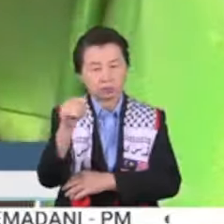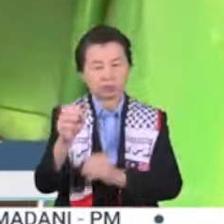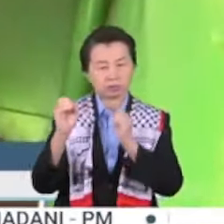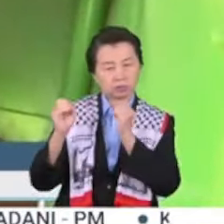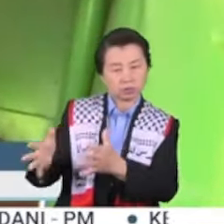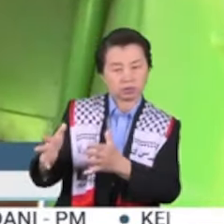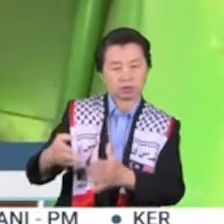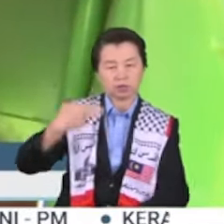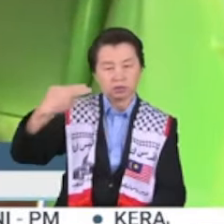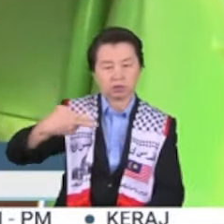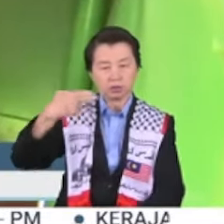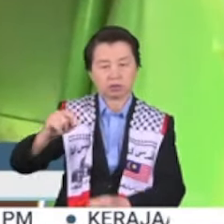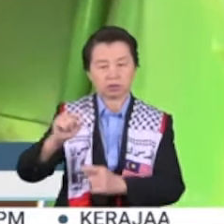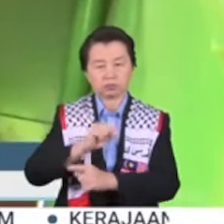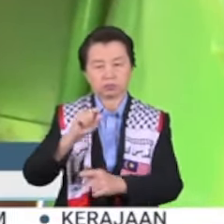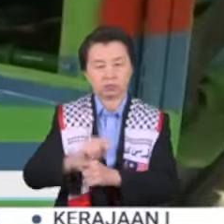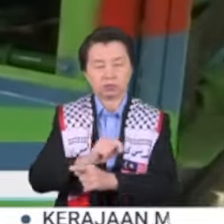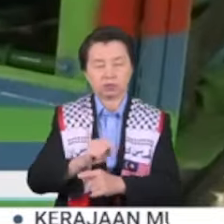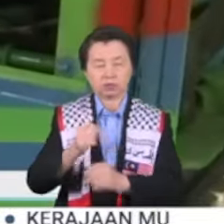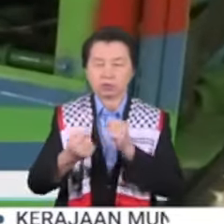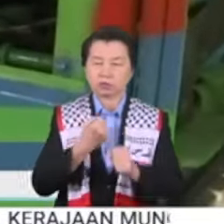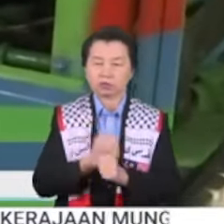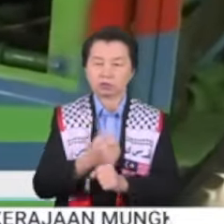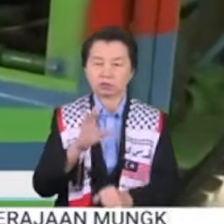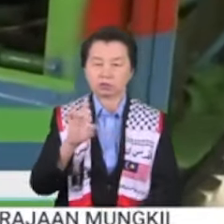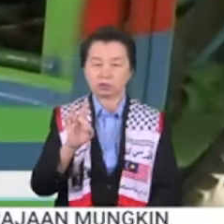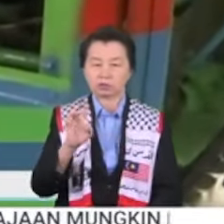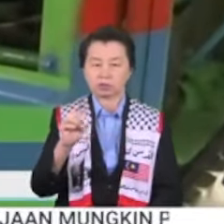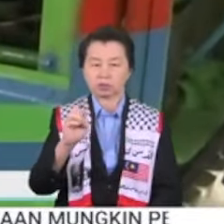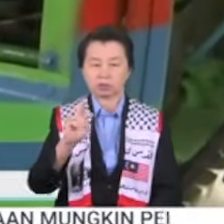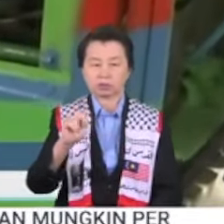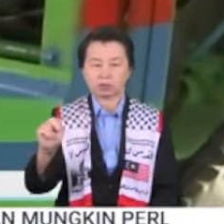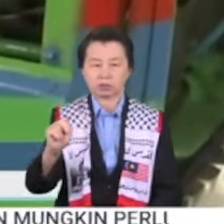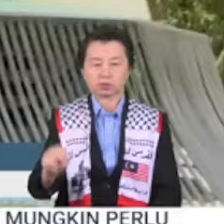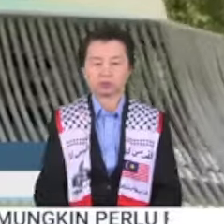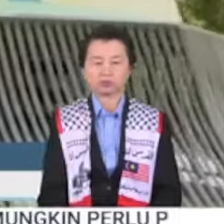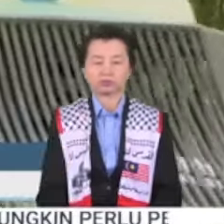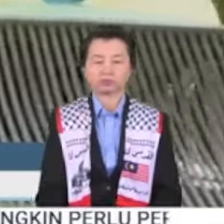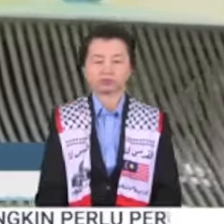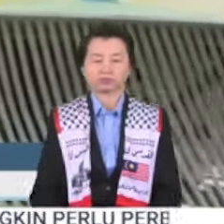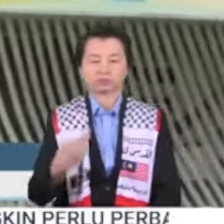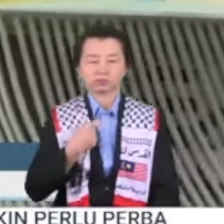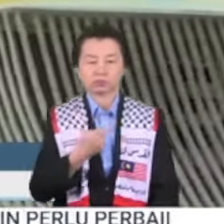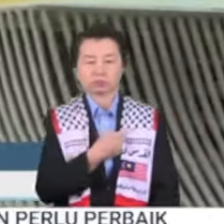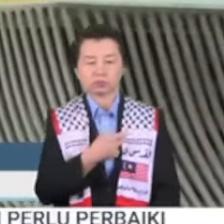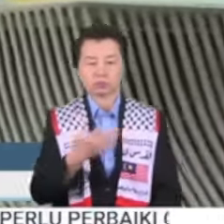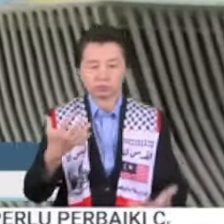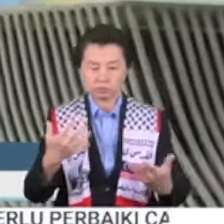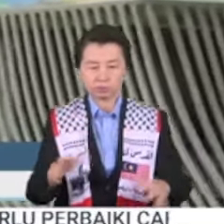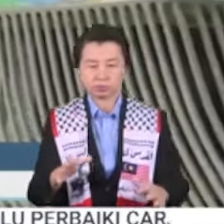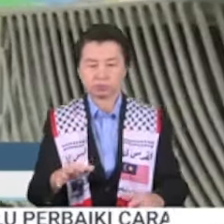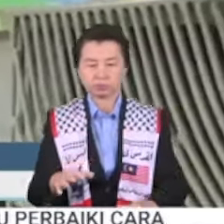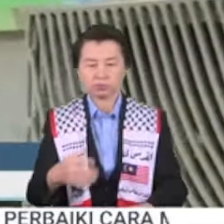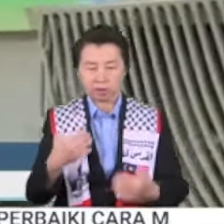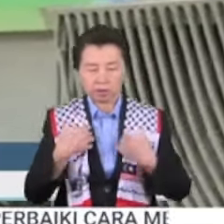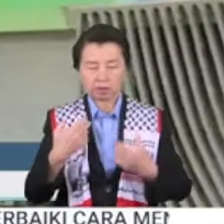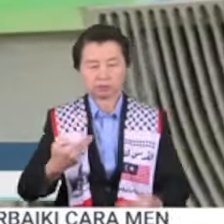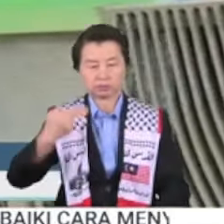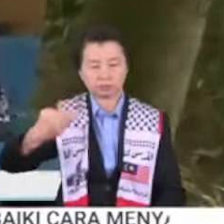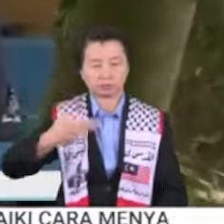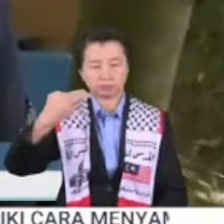peninggalan sejarah yang digunakan pada era 80-an. Kami sudah ada